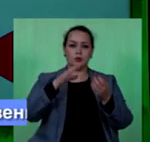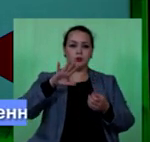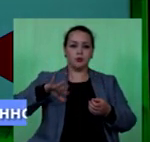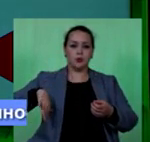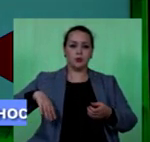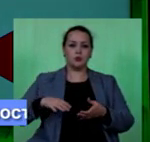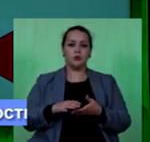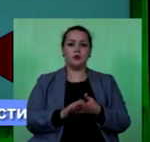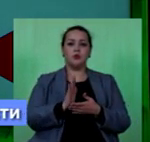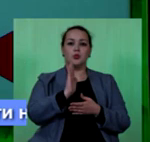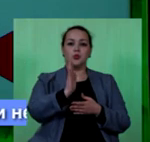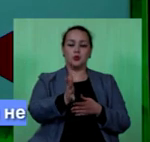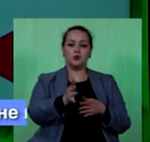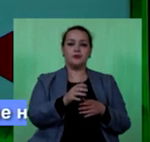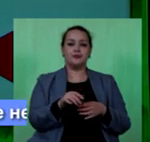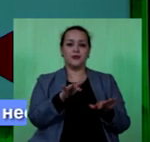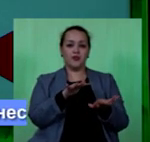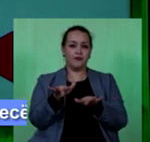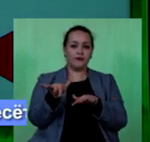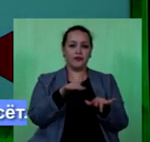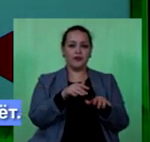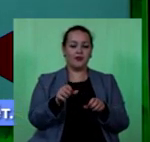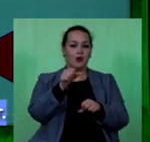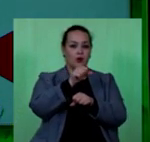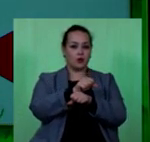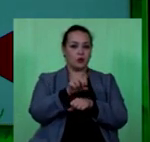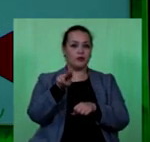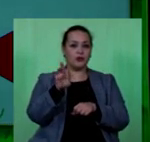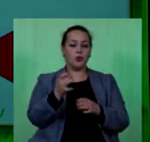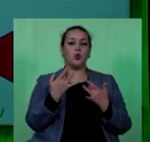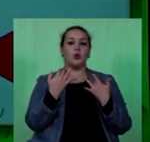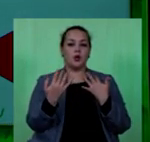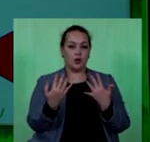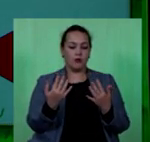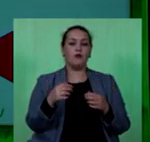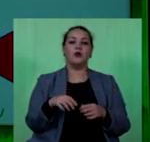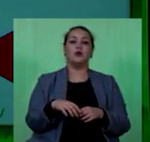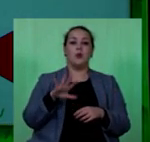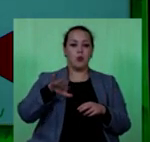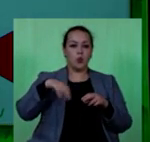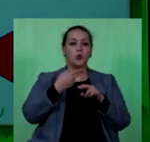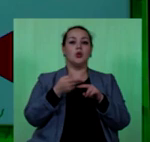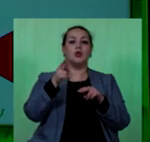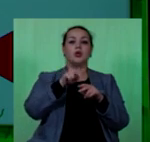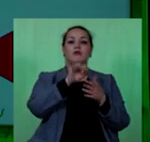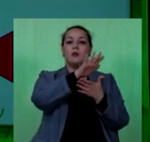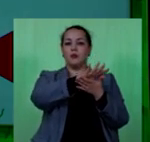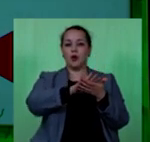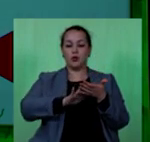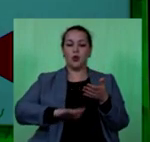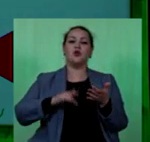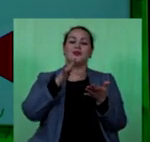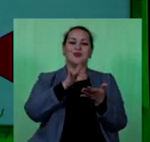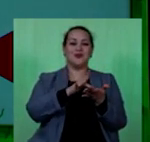двигаться от остановки по требованию после этого продолжим наше путешествие мы